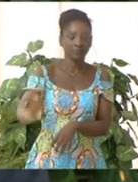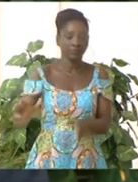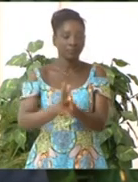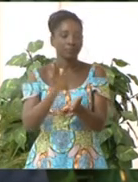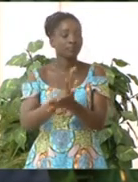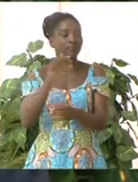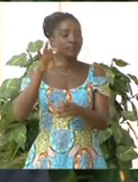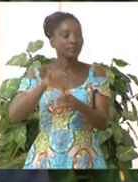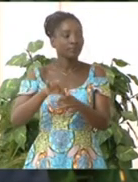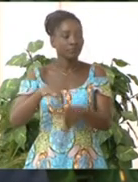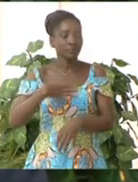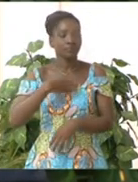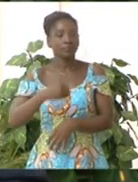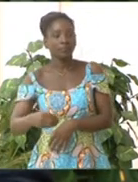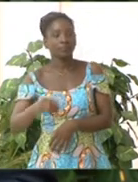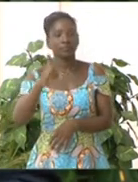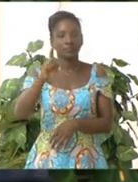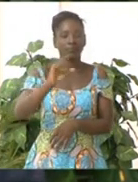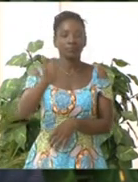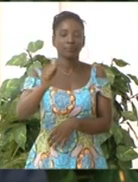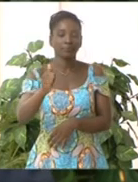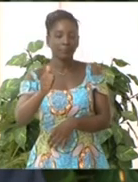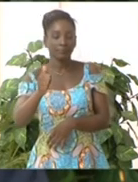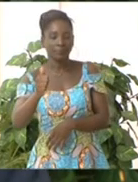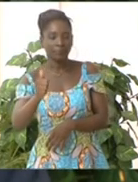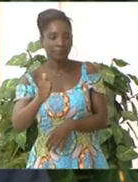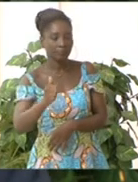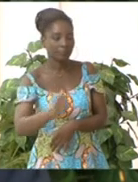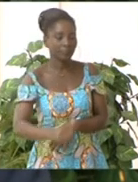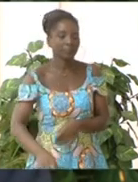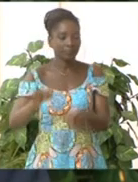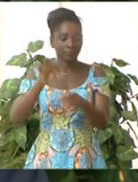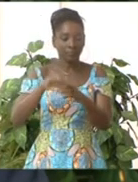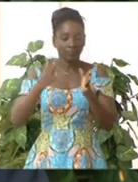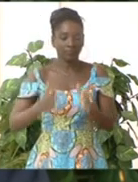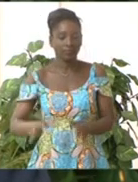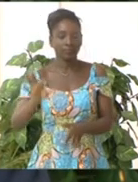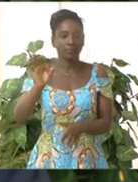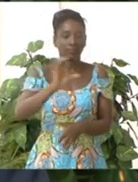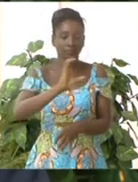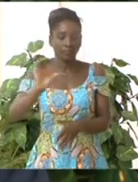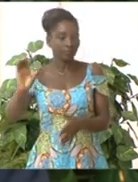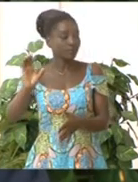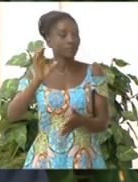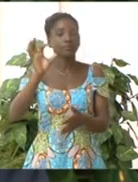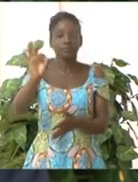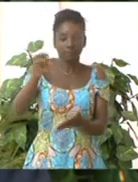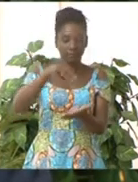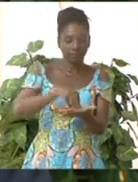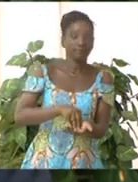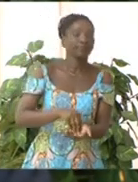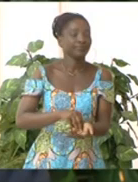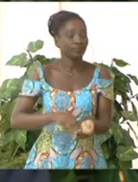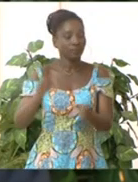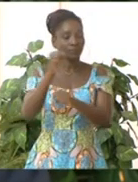exprimés 9139 haute obtenu alassane ouattara